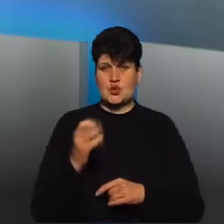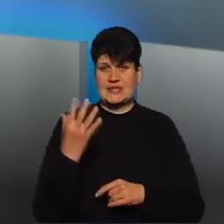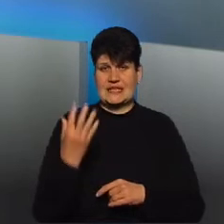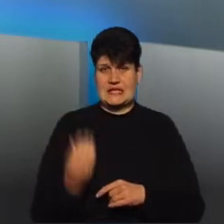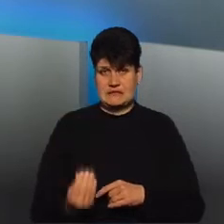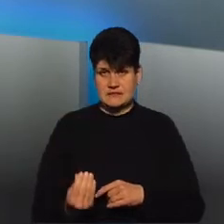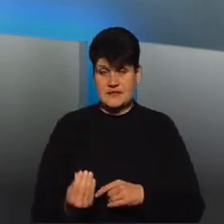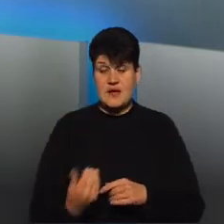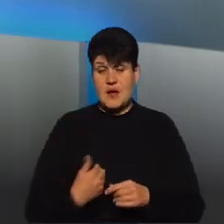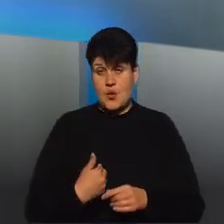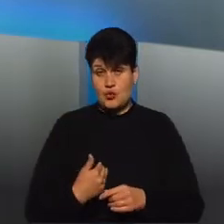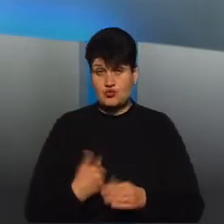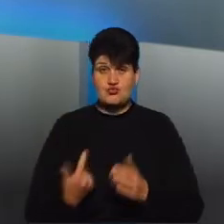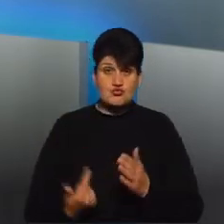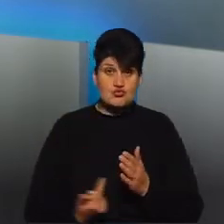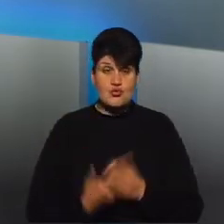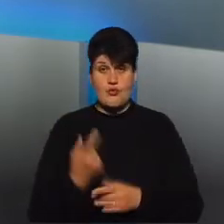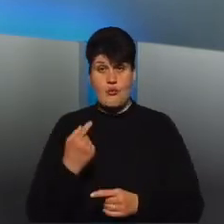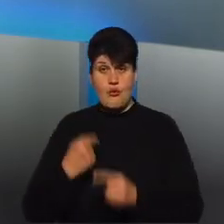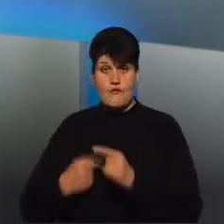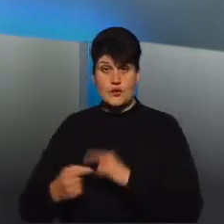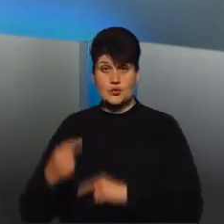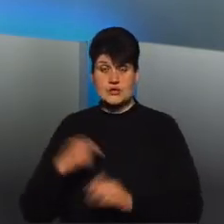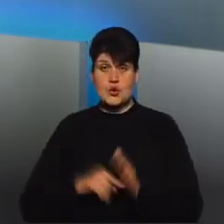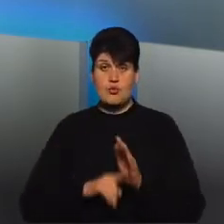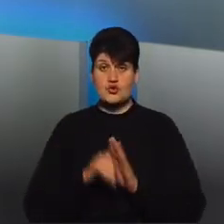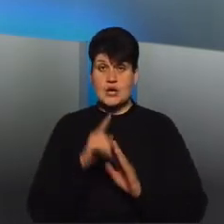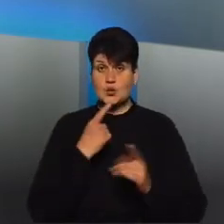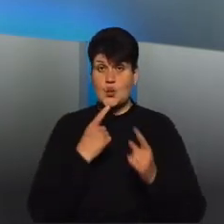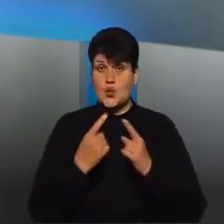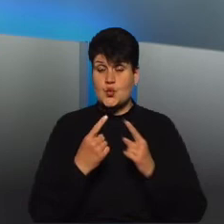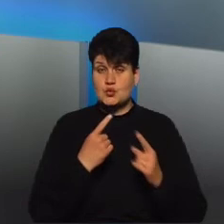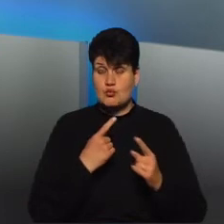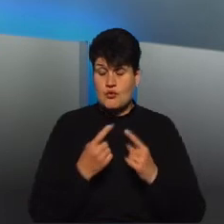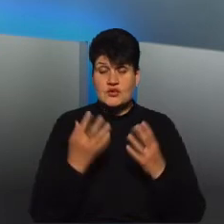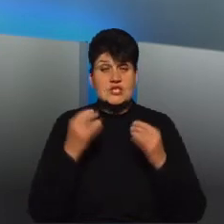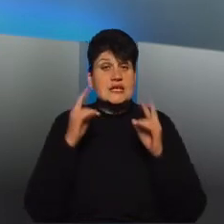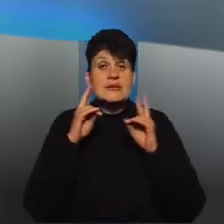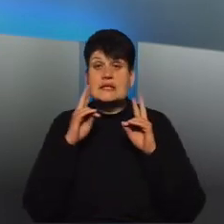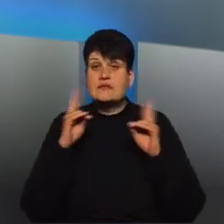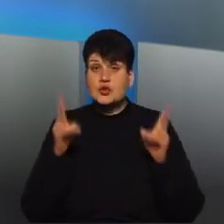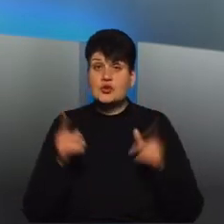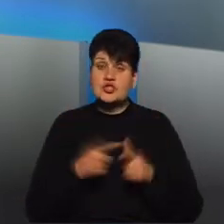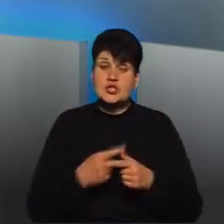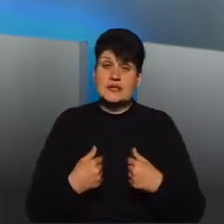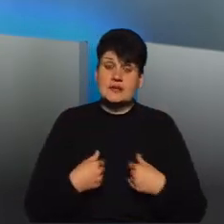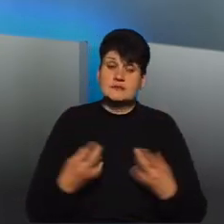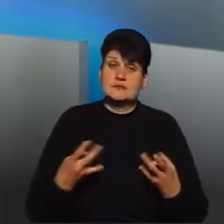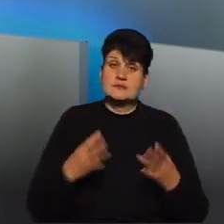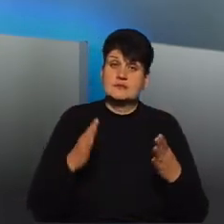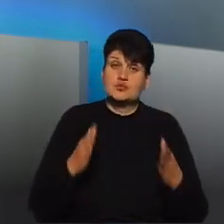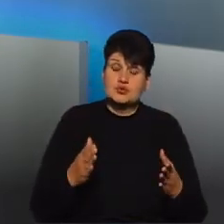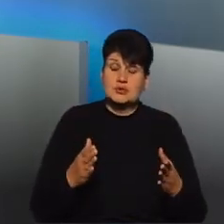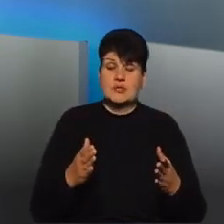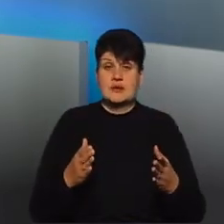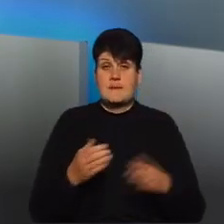хочу знов-таки повернутися до початку розмови. Ну, ще невідомо, чи нам знадобиться, чи буде потреба в